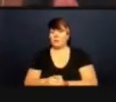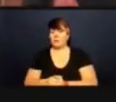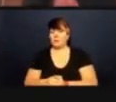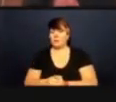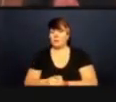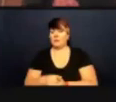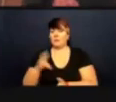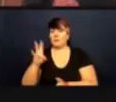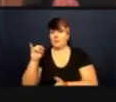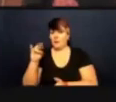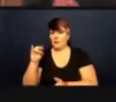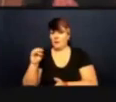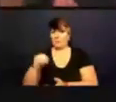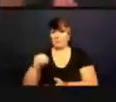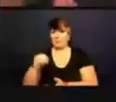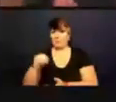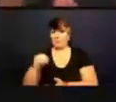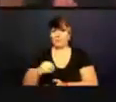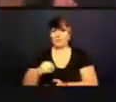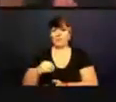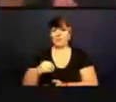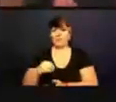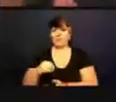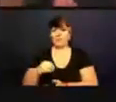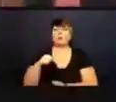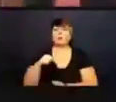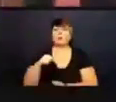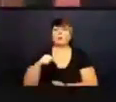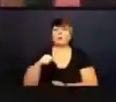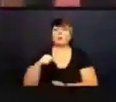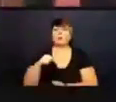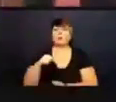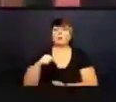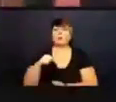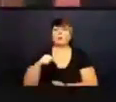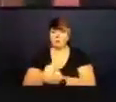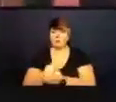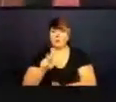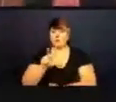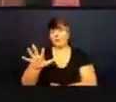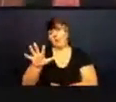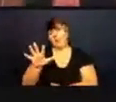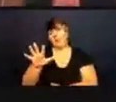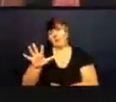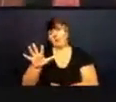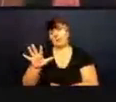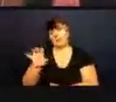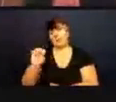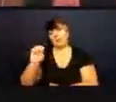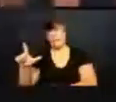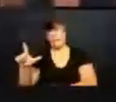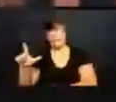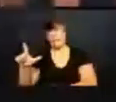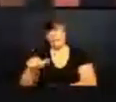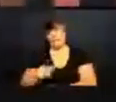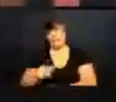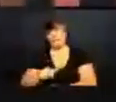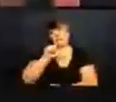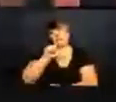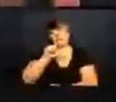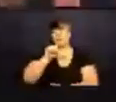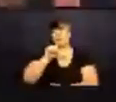67 ya wanafunzi wanajifunza Kiingereza